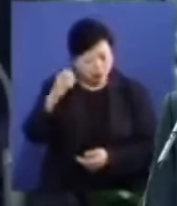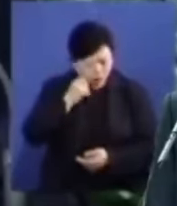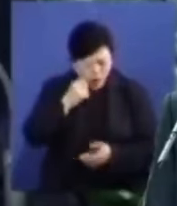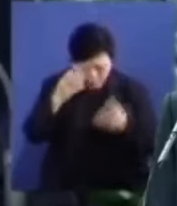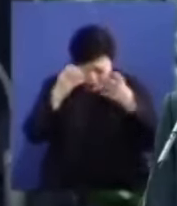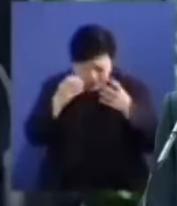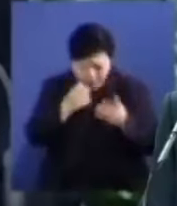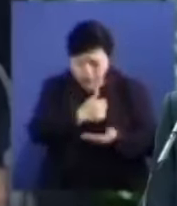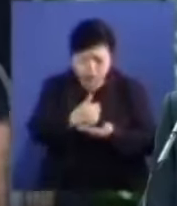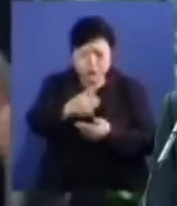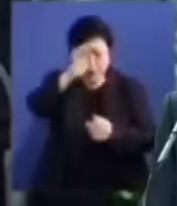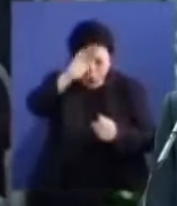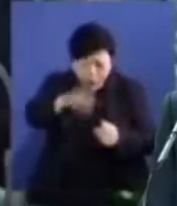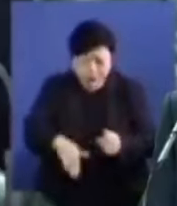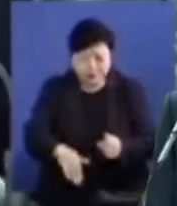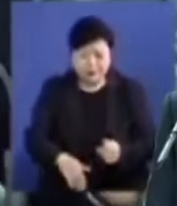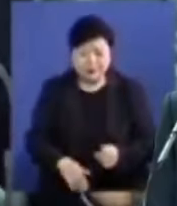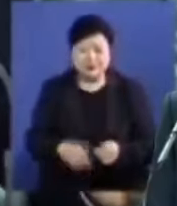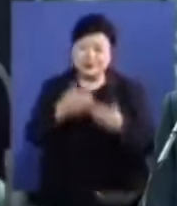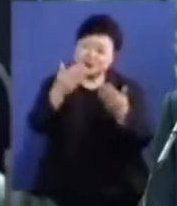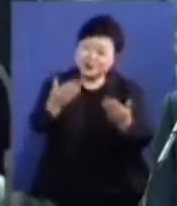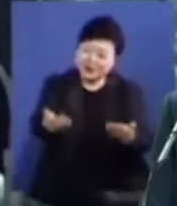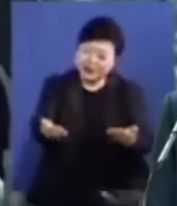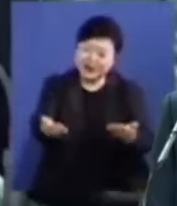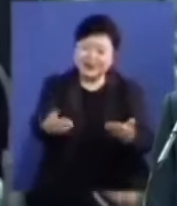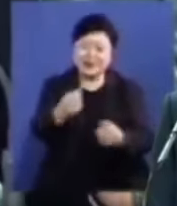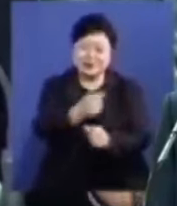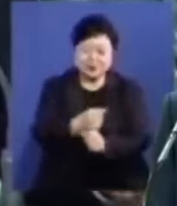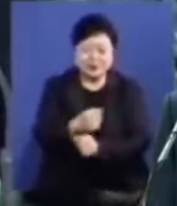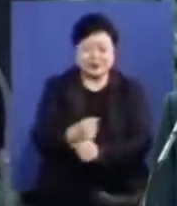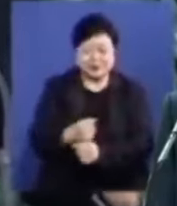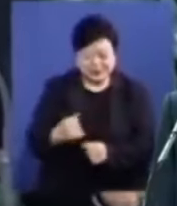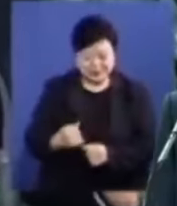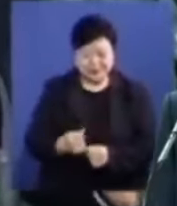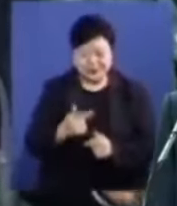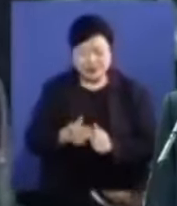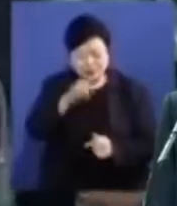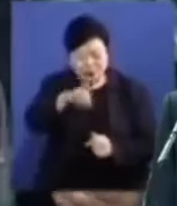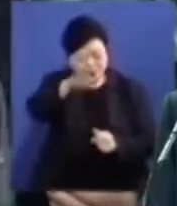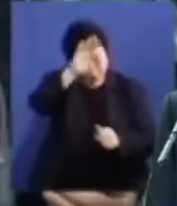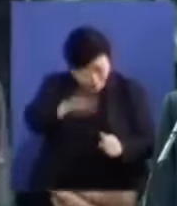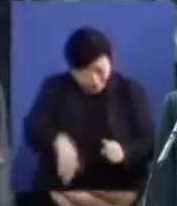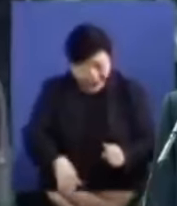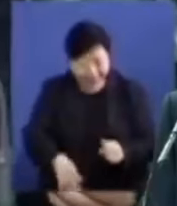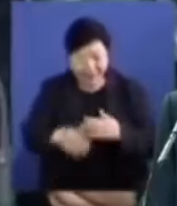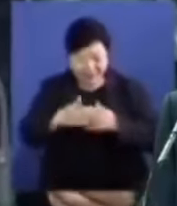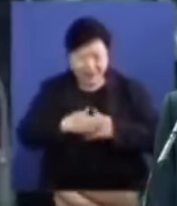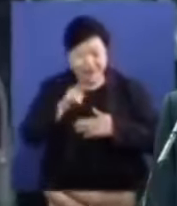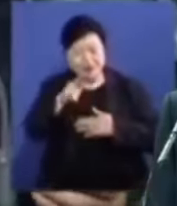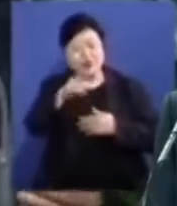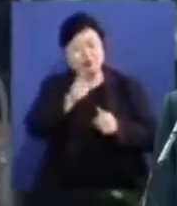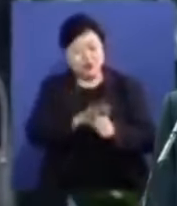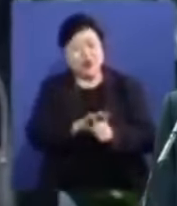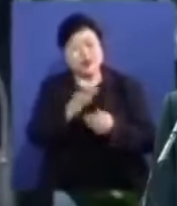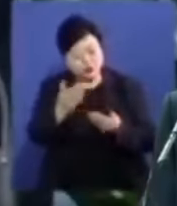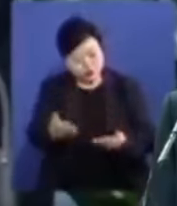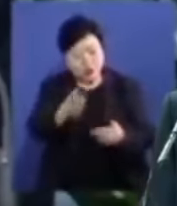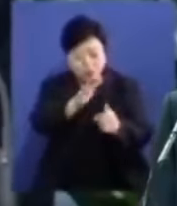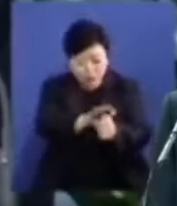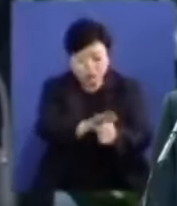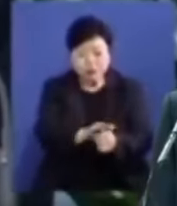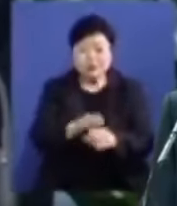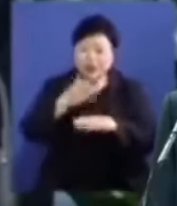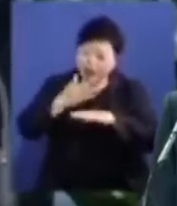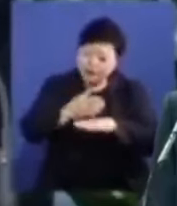고난스러운데 주님이 오셔서 손을 내미시고 수고하고 무거운 짐진 자여 내게로 오라 내가 너희를 쉬게 하리라.